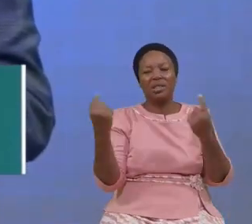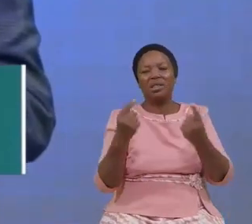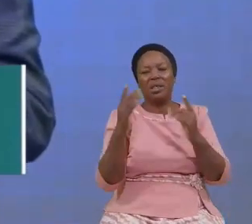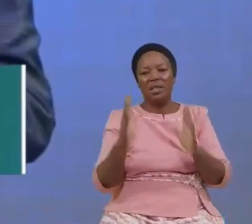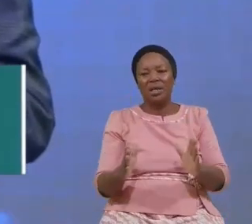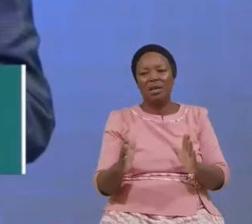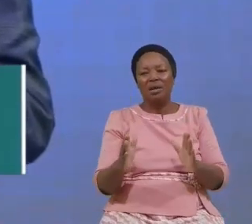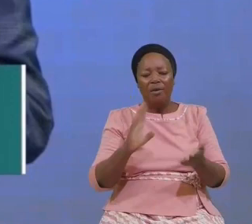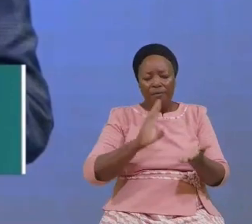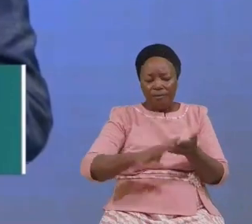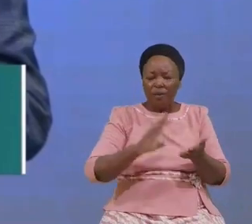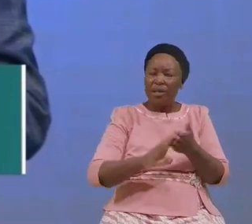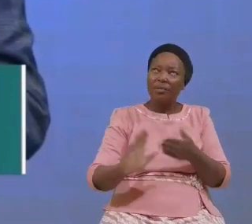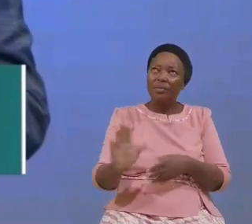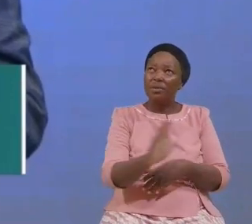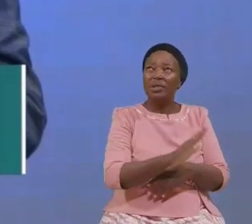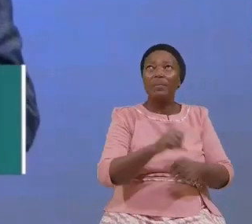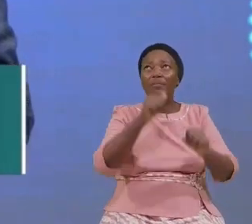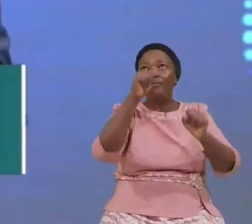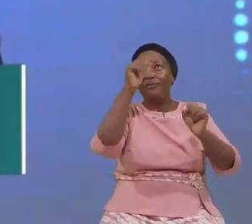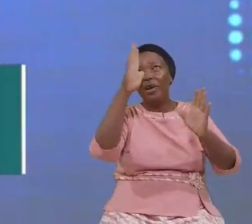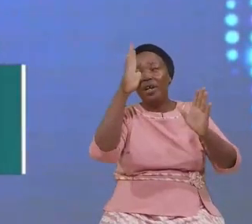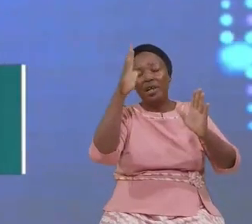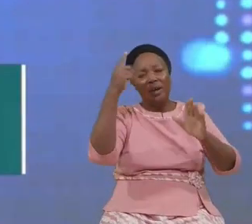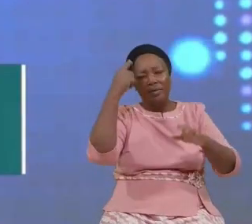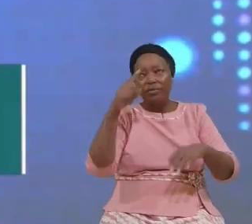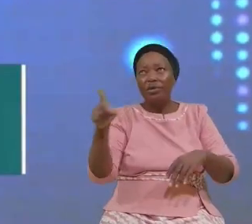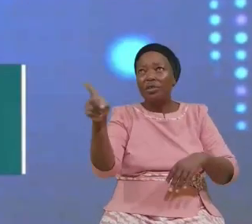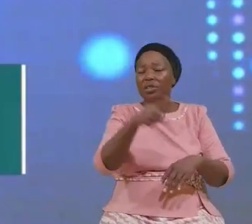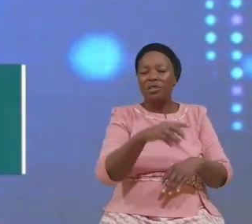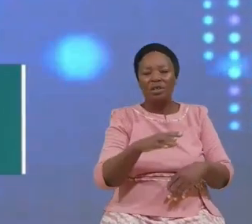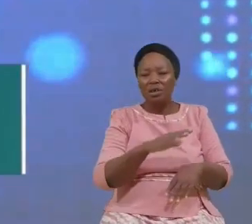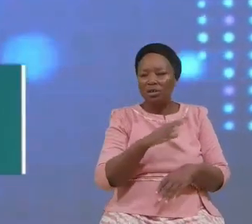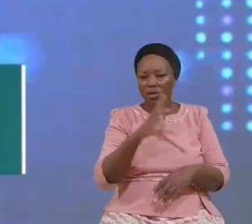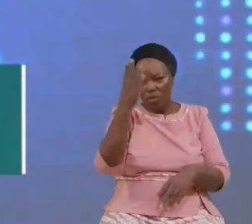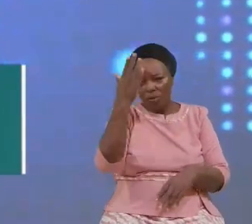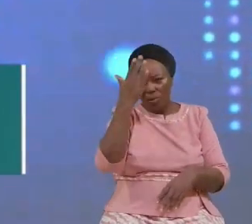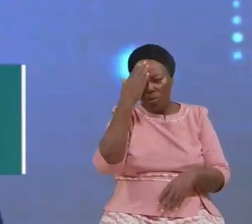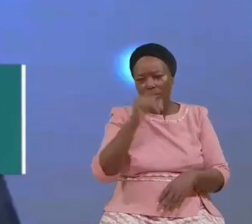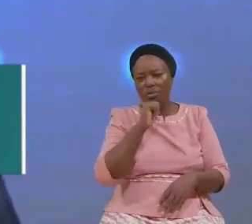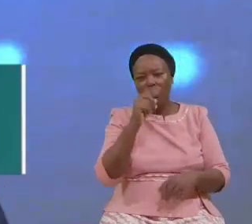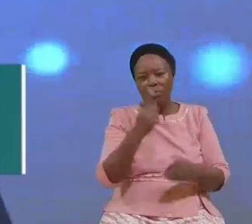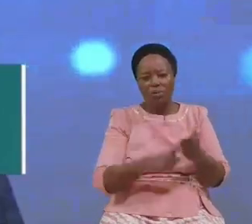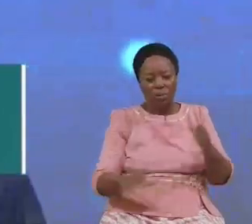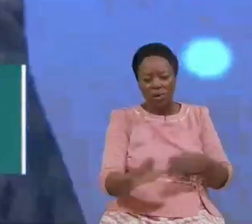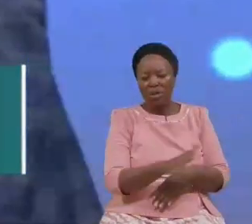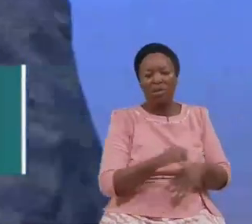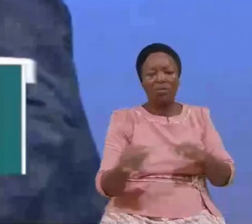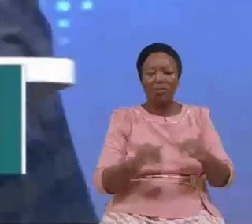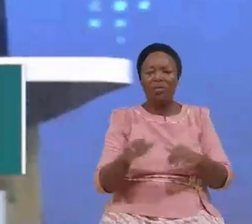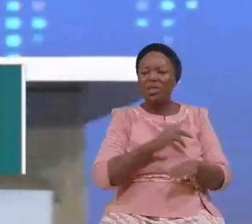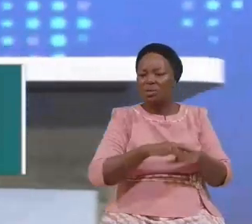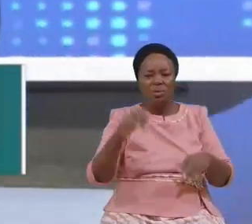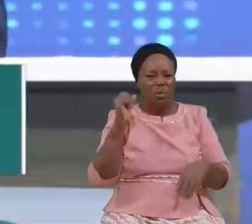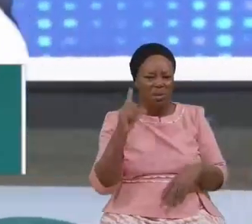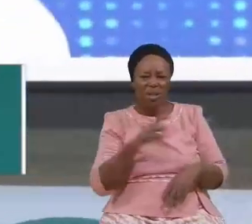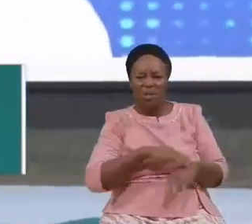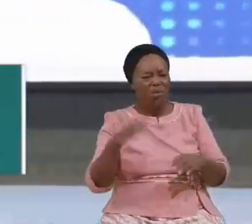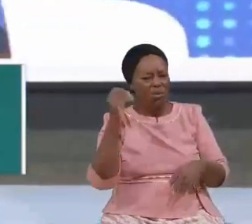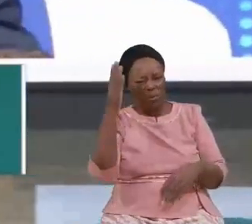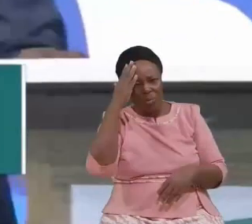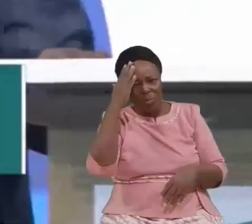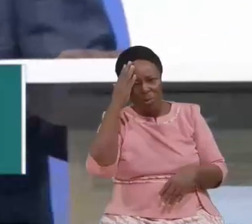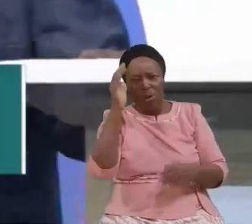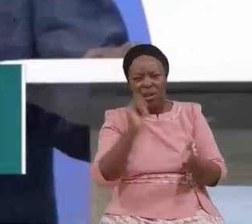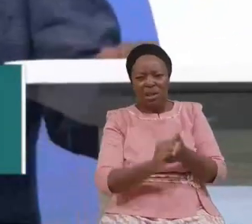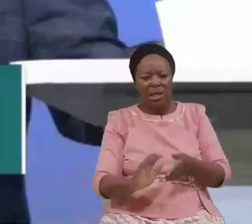pardonne les pères quand ils ne savent pas ce qu'ils font ils ne comprennent pas ils ne savent pas que